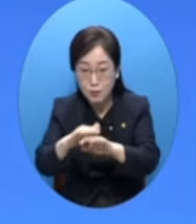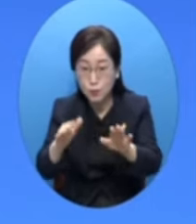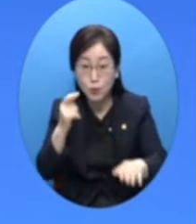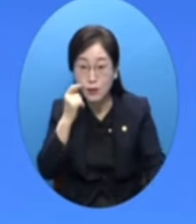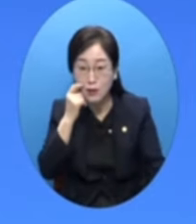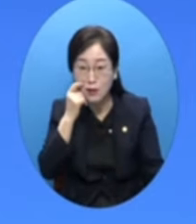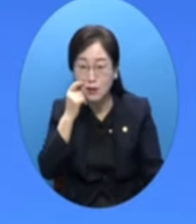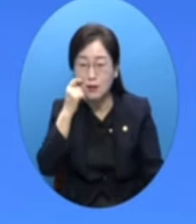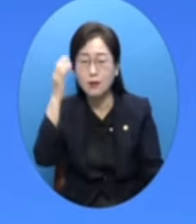우리가